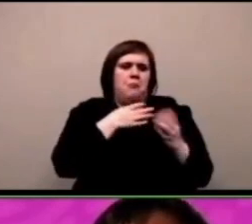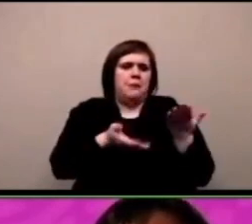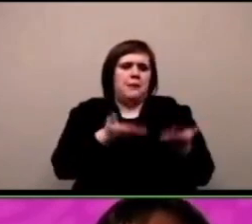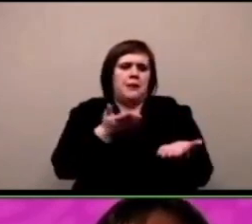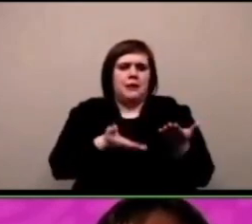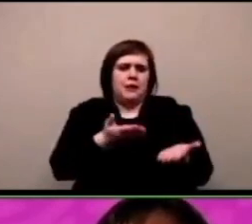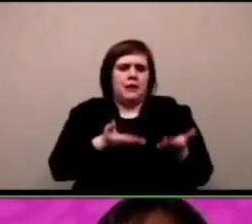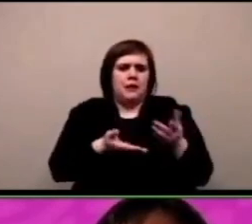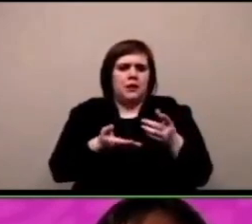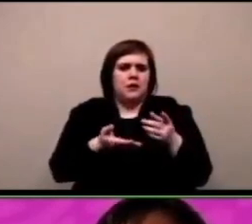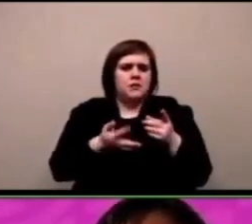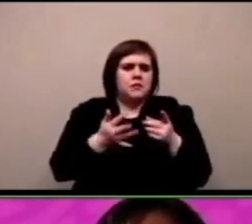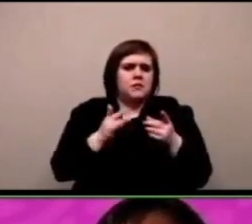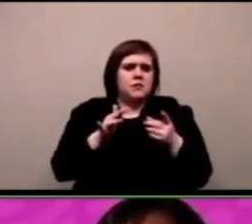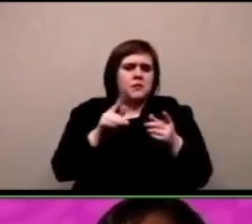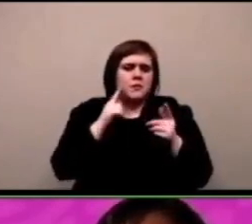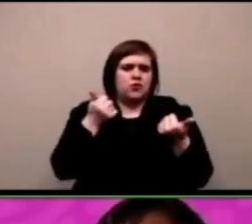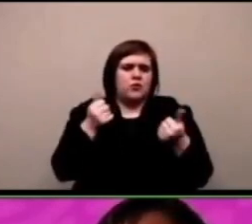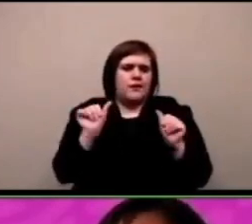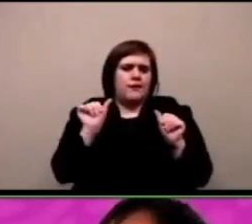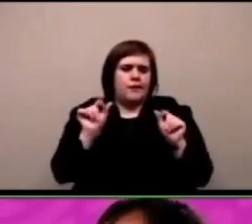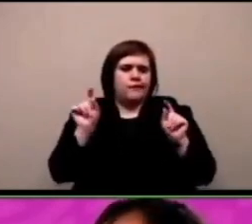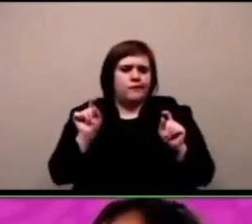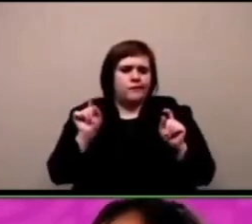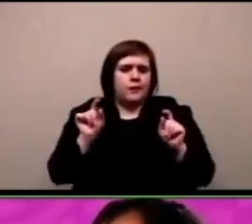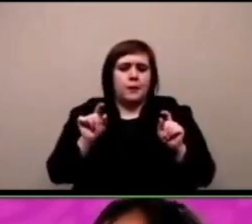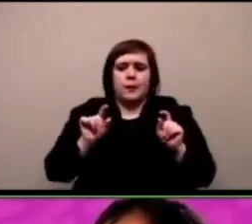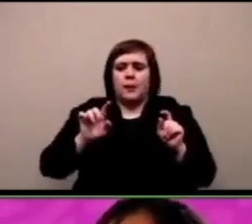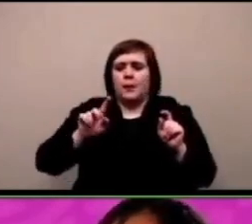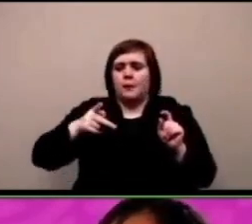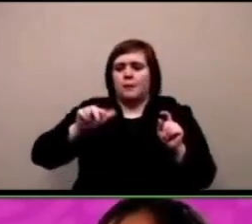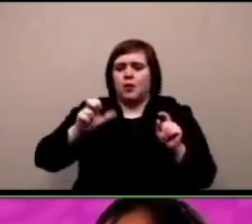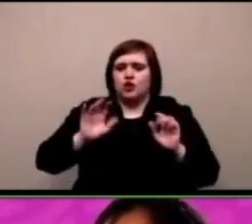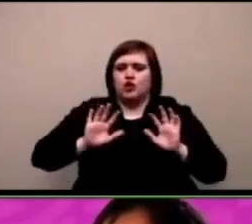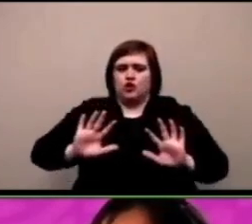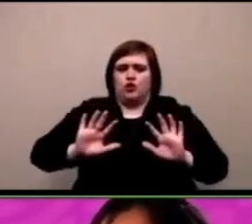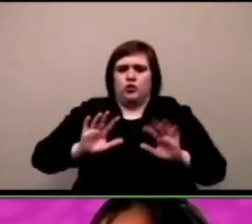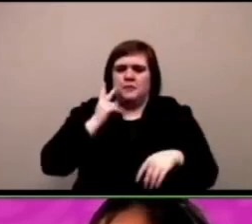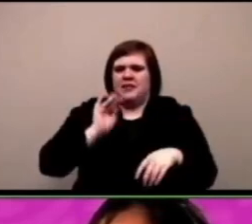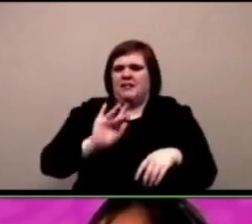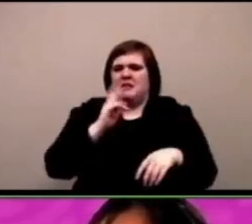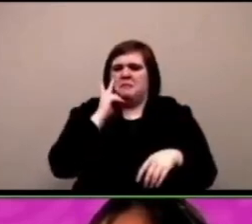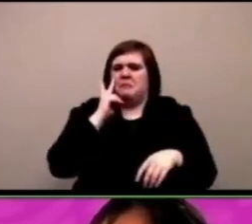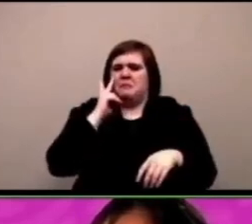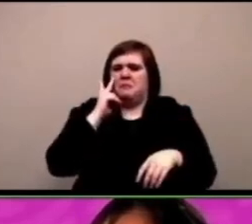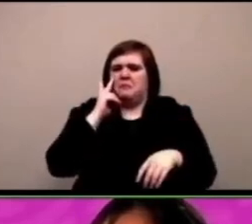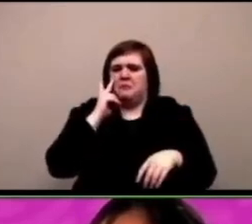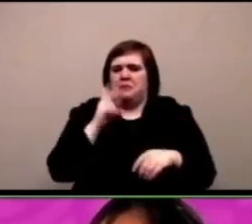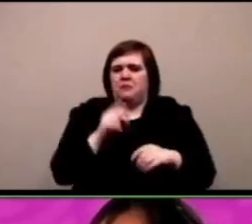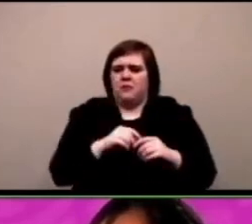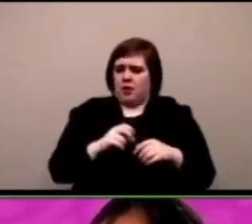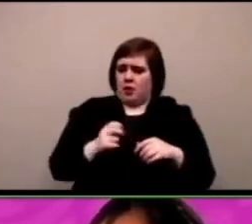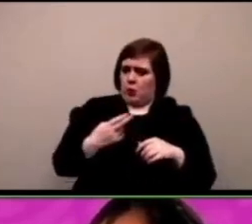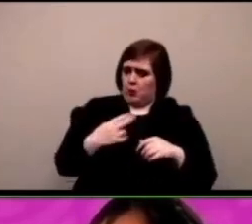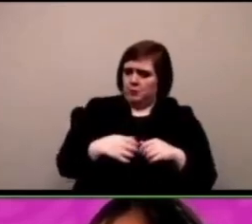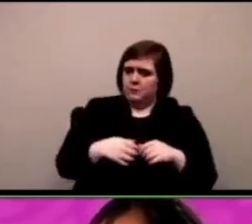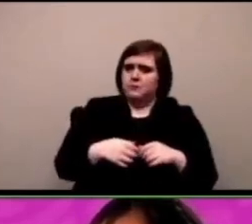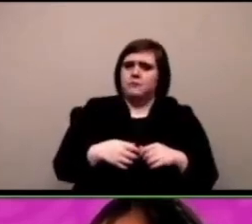アクターに何かの物理学的な内容を追加するという形になります